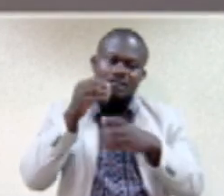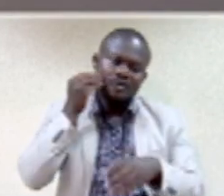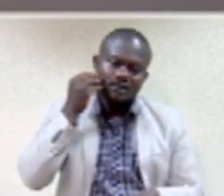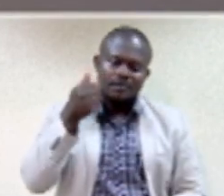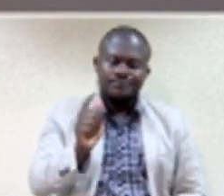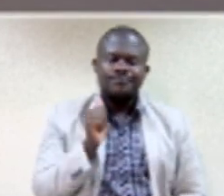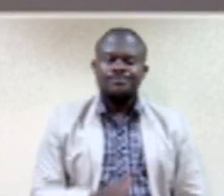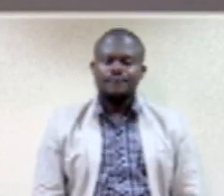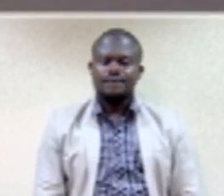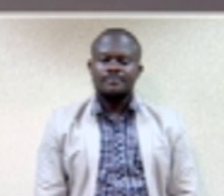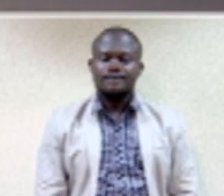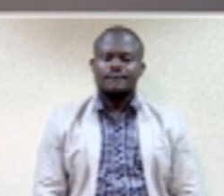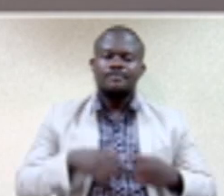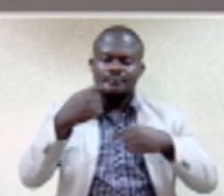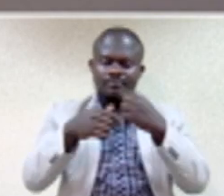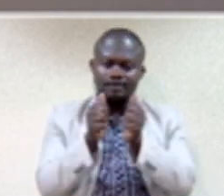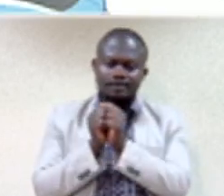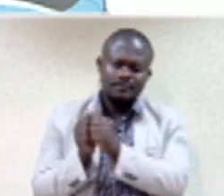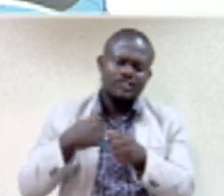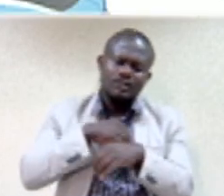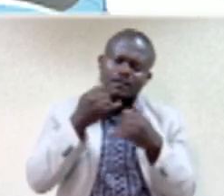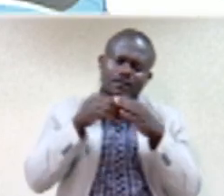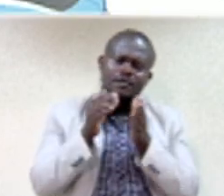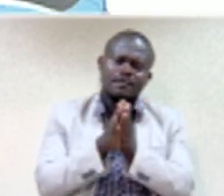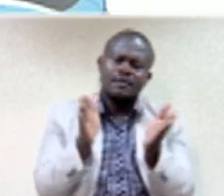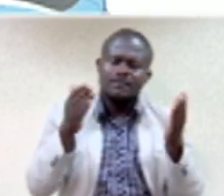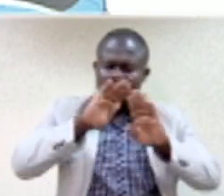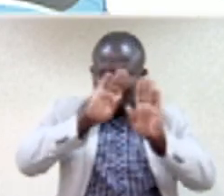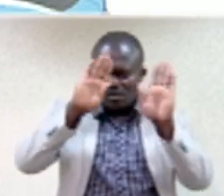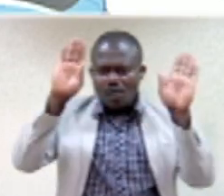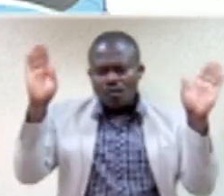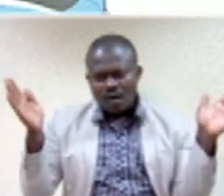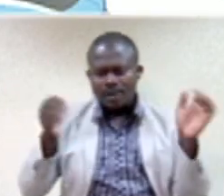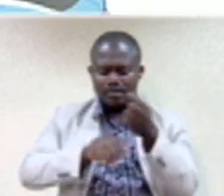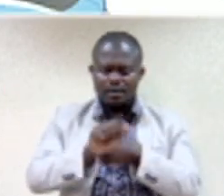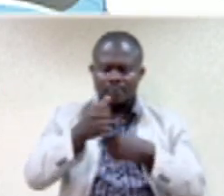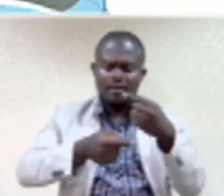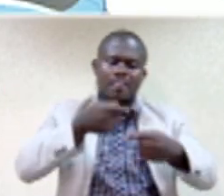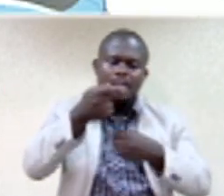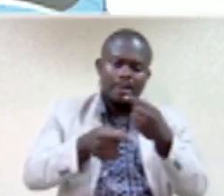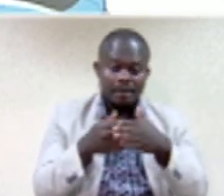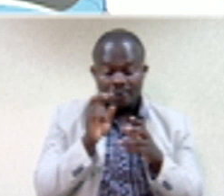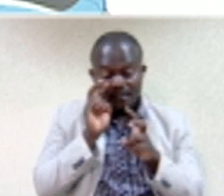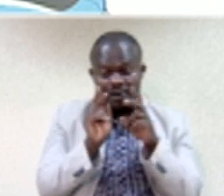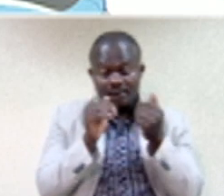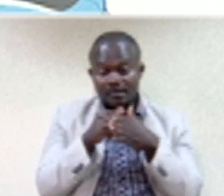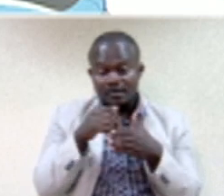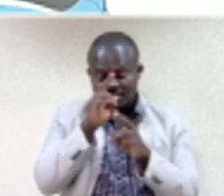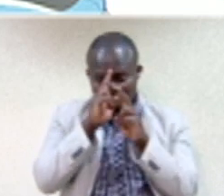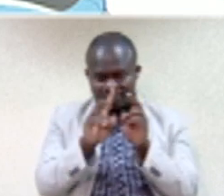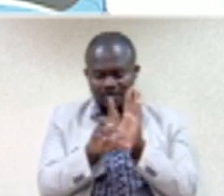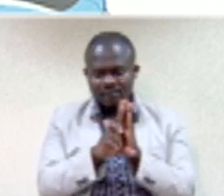zabo. Tukiri kumwe wanatubwira muri rusange se ku manywa ibikorwa ko biba bikomeje urabona abaturage bakomeje